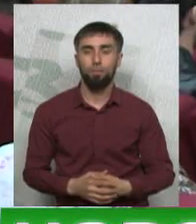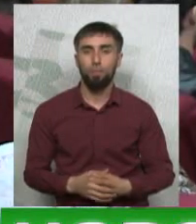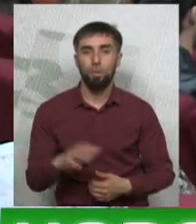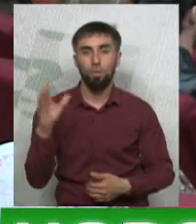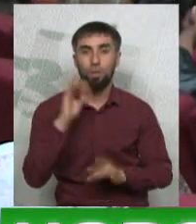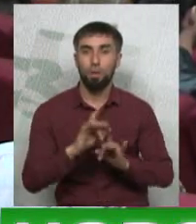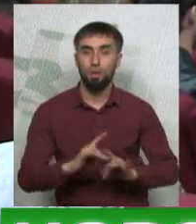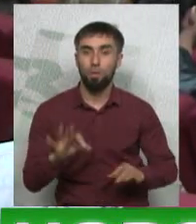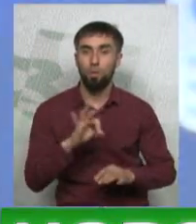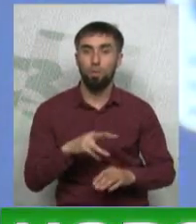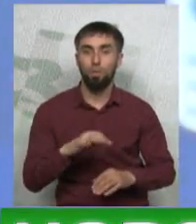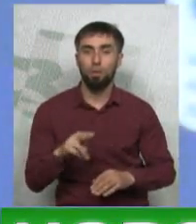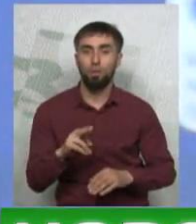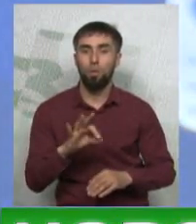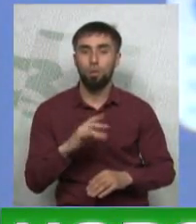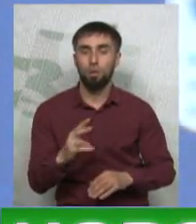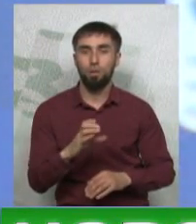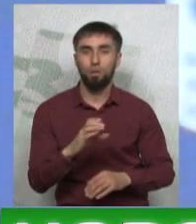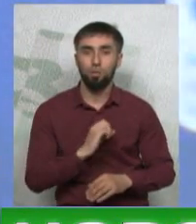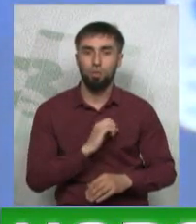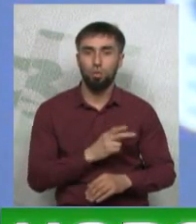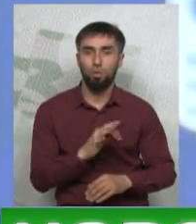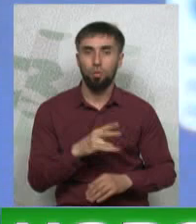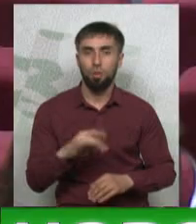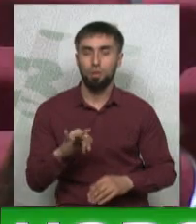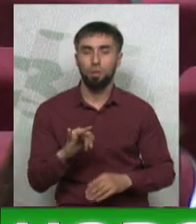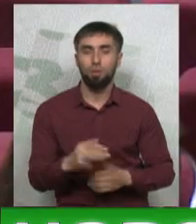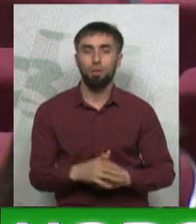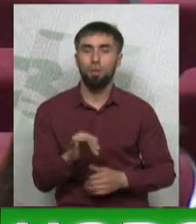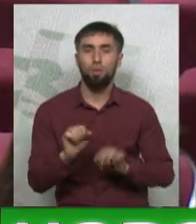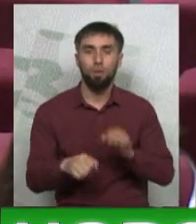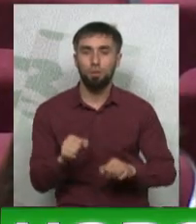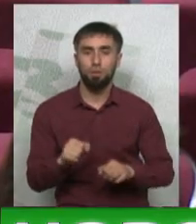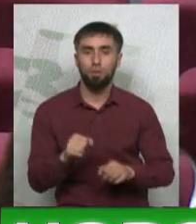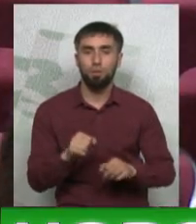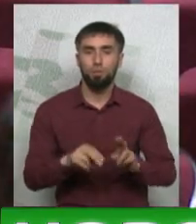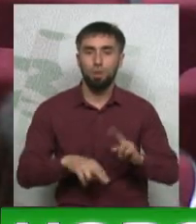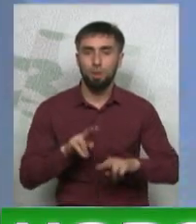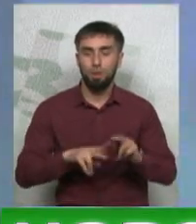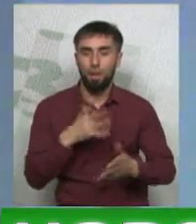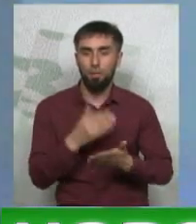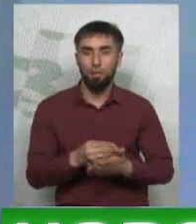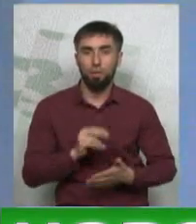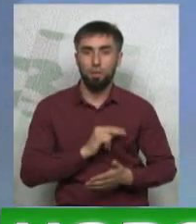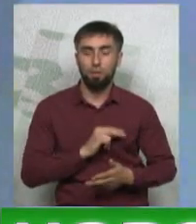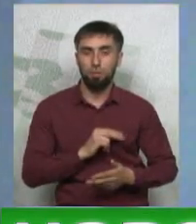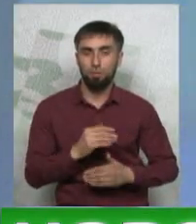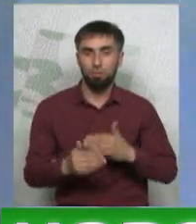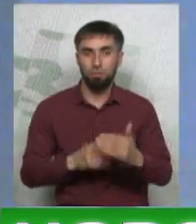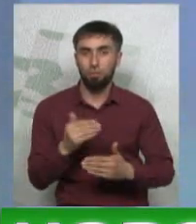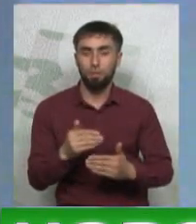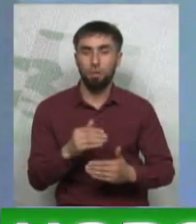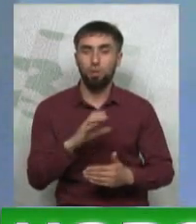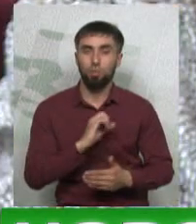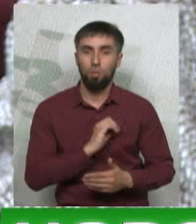Слушателям рассказывают о методах онлайн-социологии, об интернет-аналитике и о возможностях построения карьеры в современных социальных медиа.